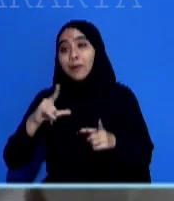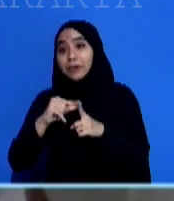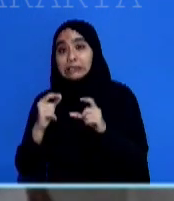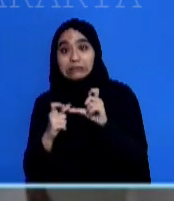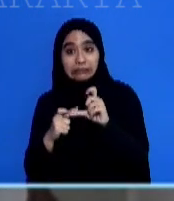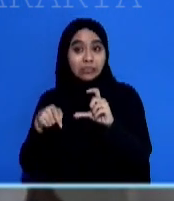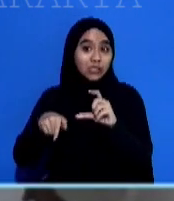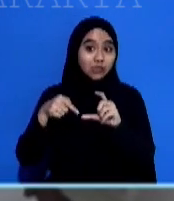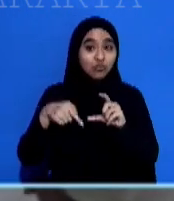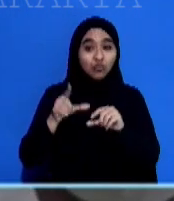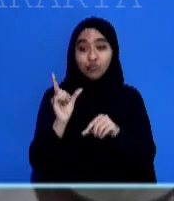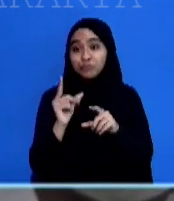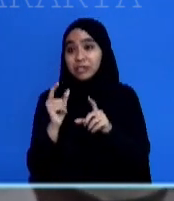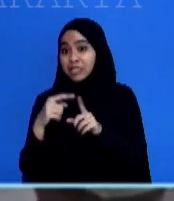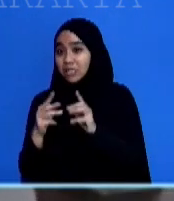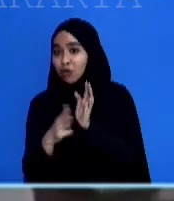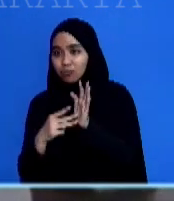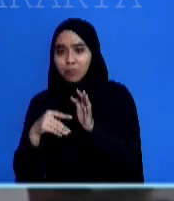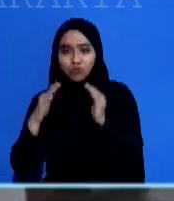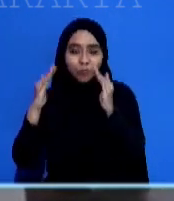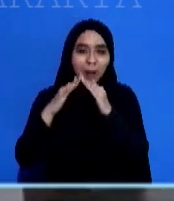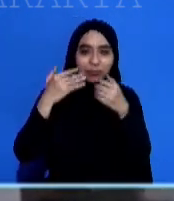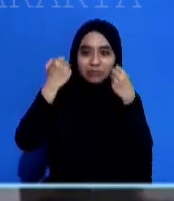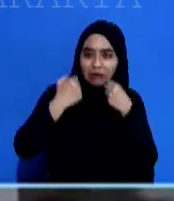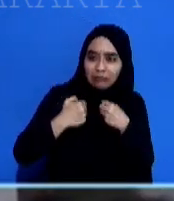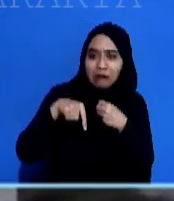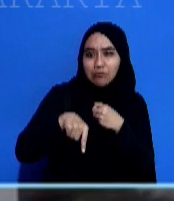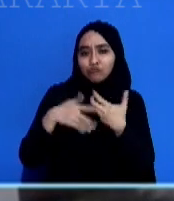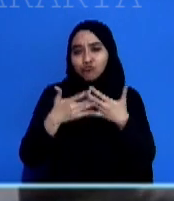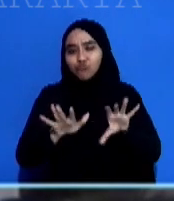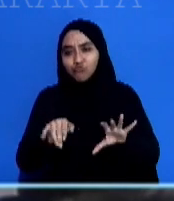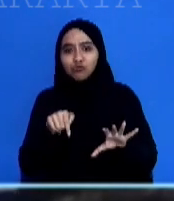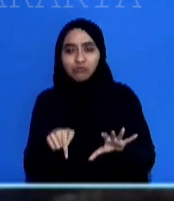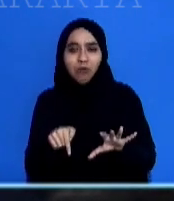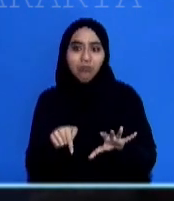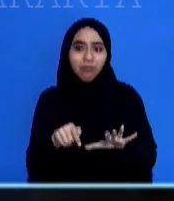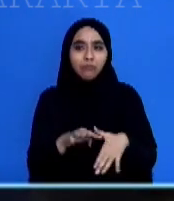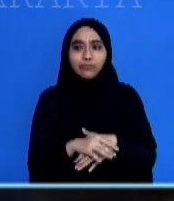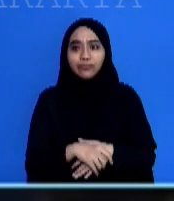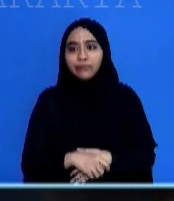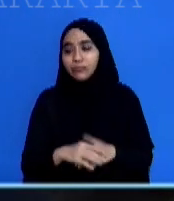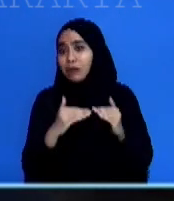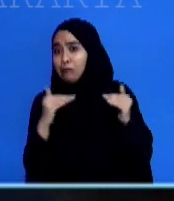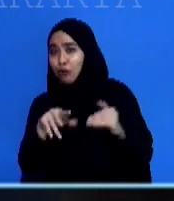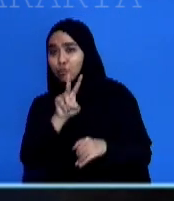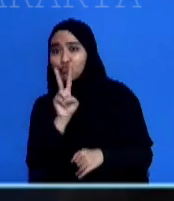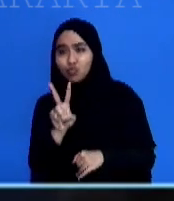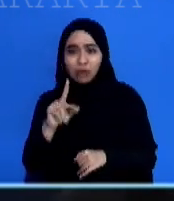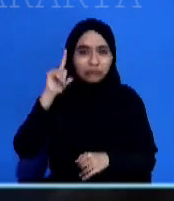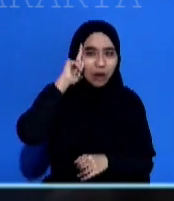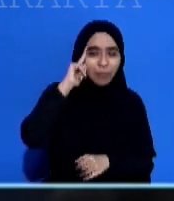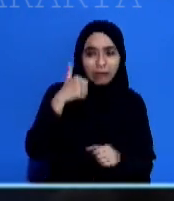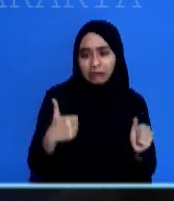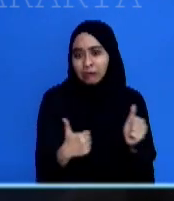Rutan disebutkan selama bulan Ramadan warga binaan Lembaga Pemasyarakatan kelas 2 Sleman ini mengikuti rangkaian kegiatan